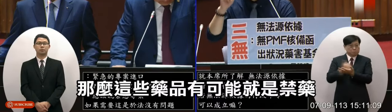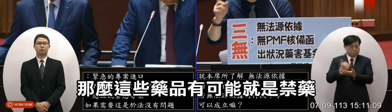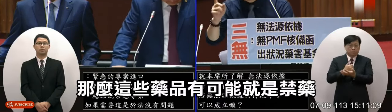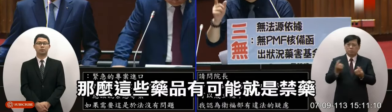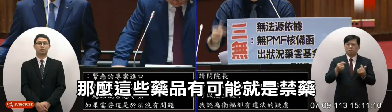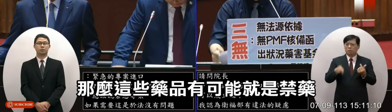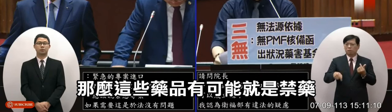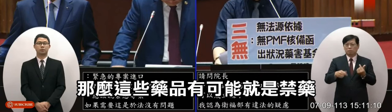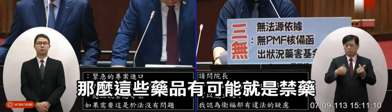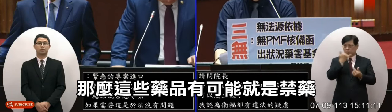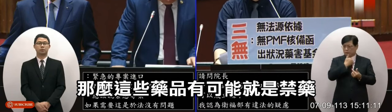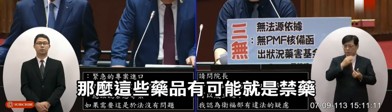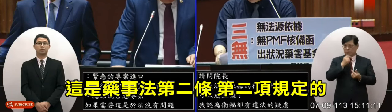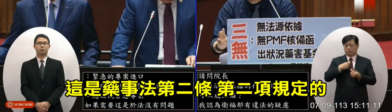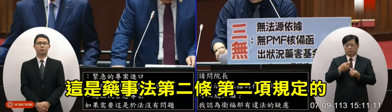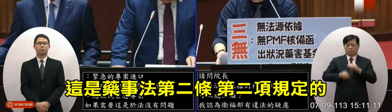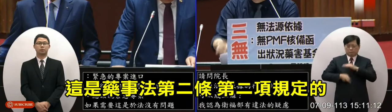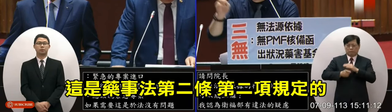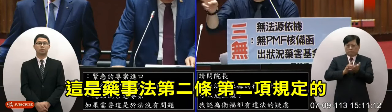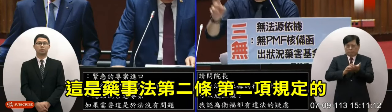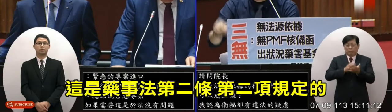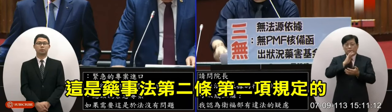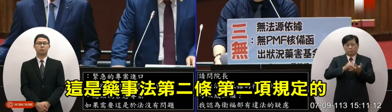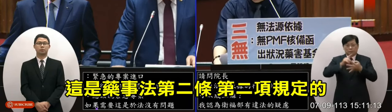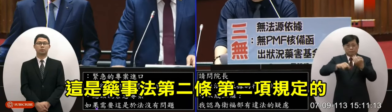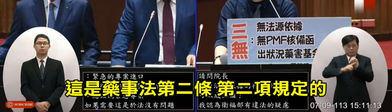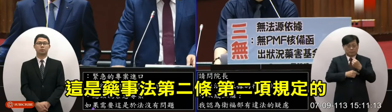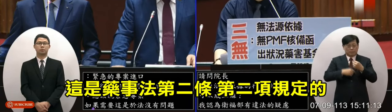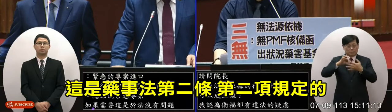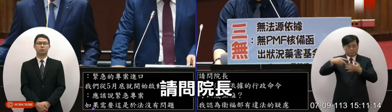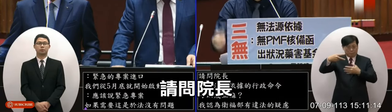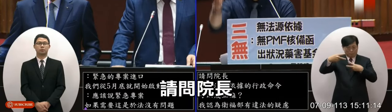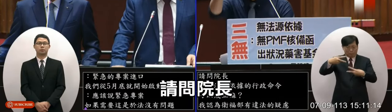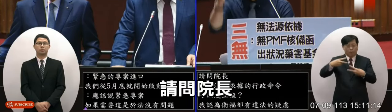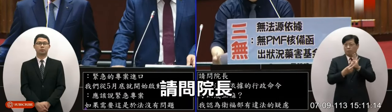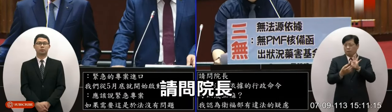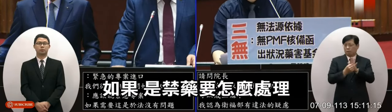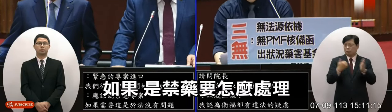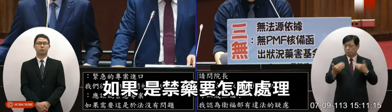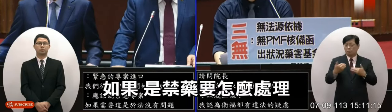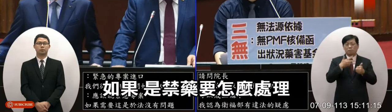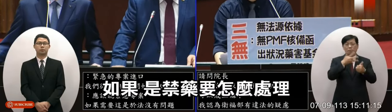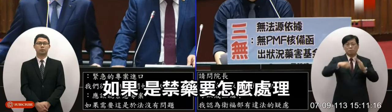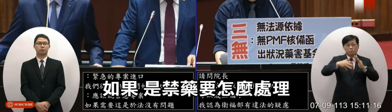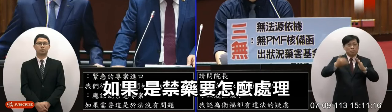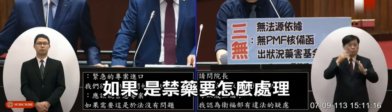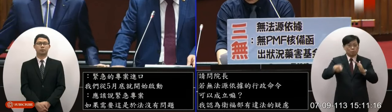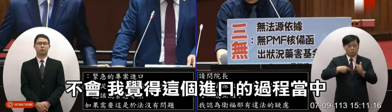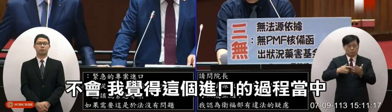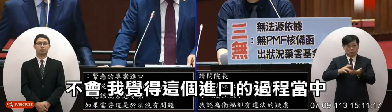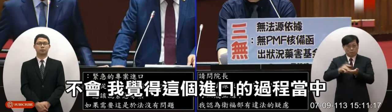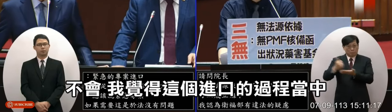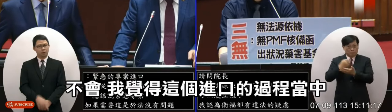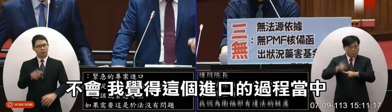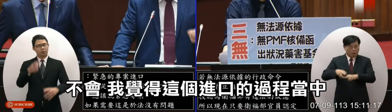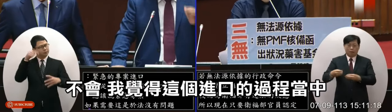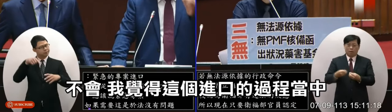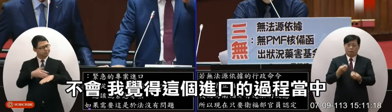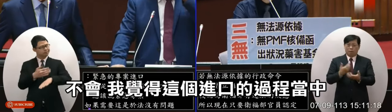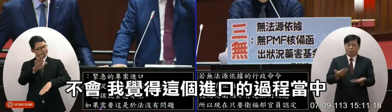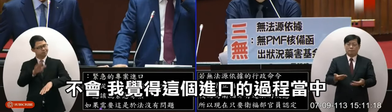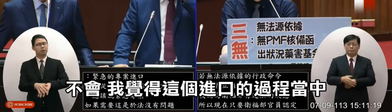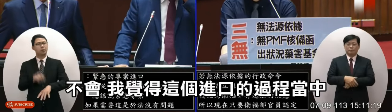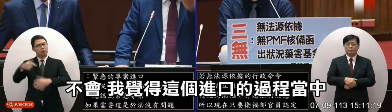么这些药品有可能就是禁药，这是药事法第二条第二项规定的呢？请问院长，如果是禁药要怎么处理？ 不会，我觉得这